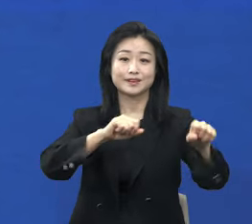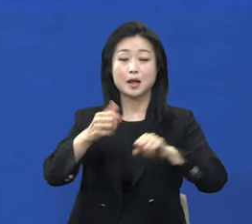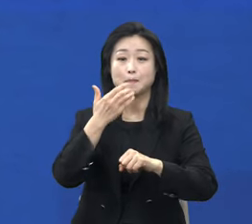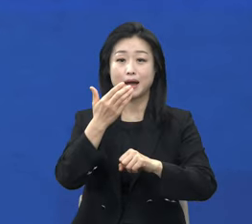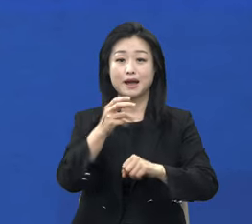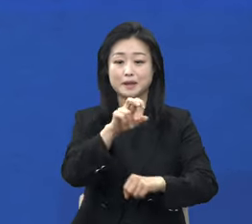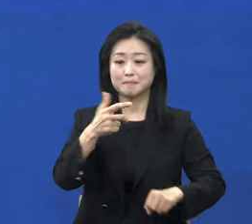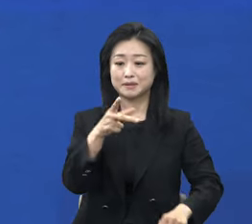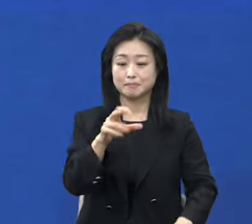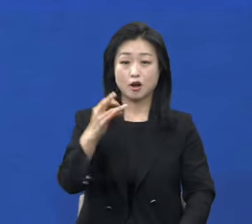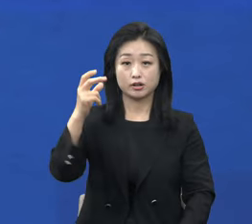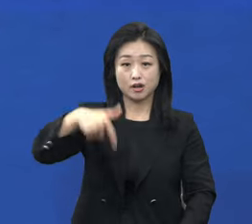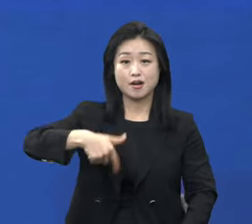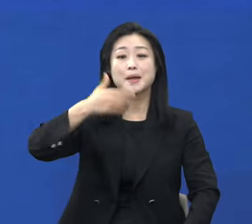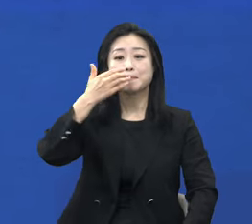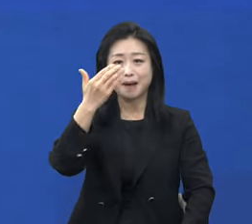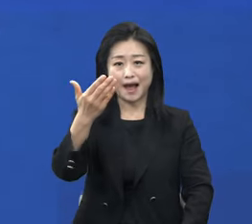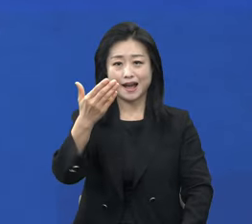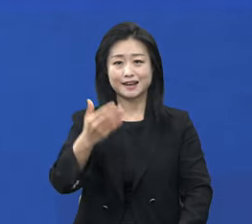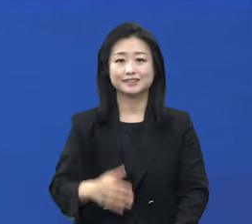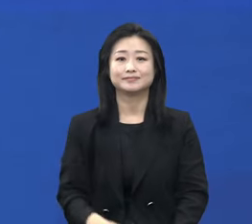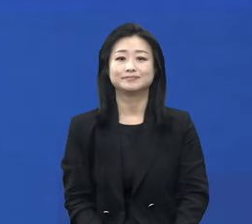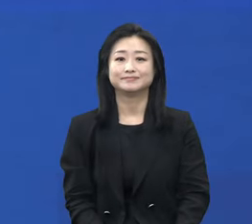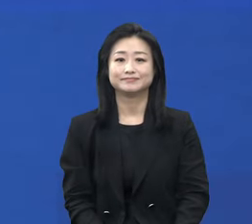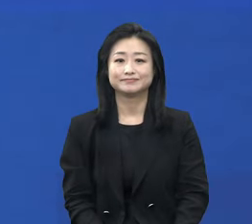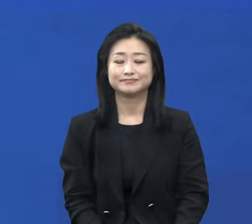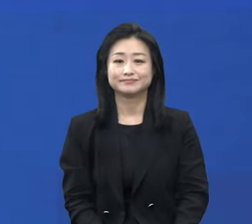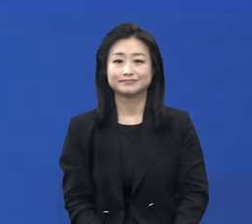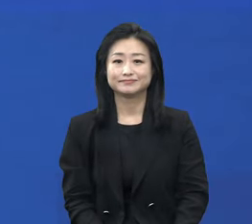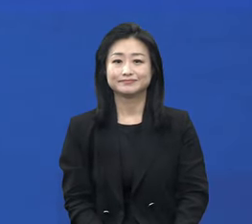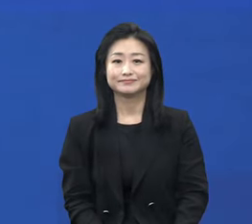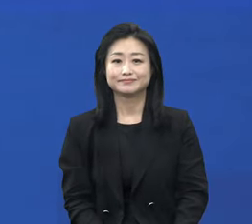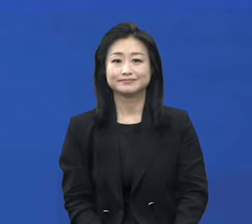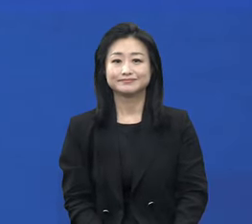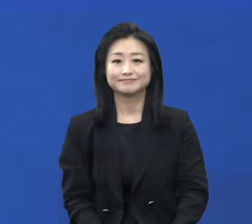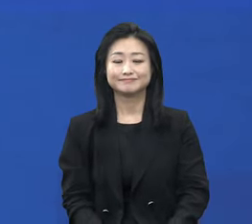민병덕이 하겠습니다. 네,